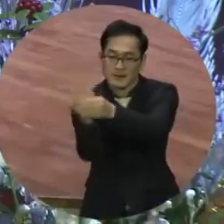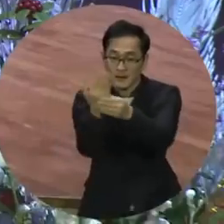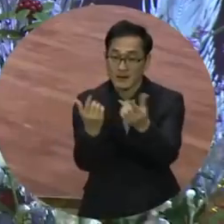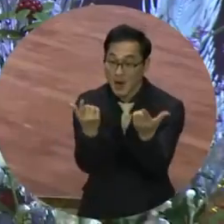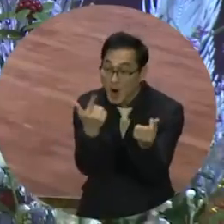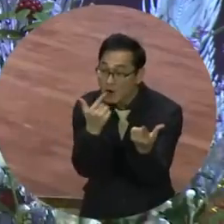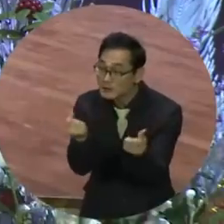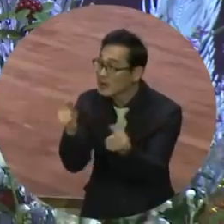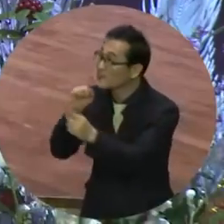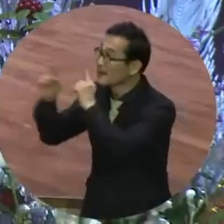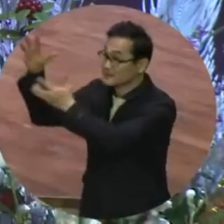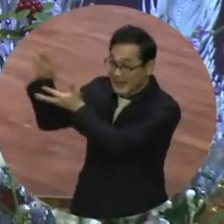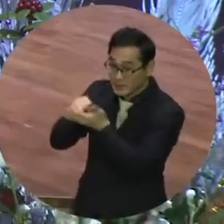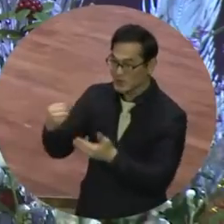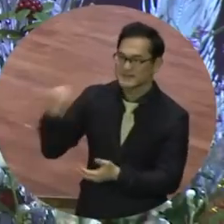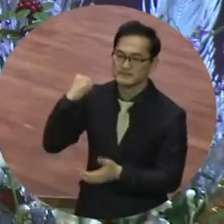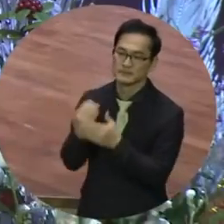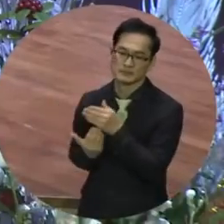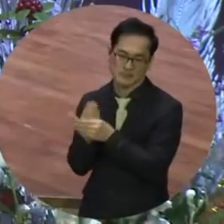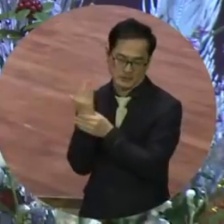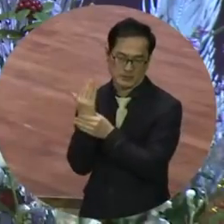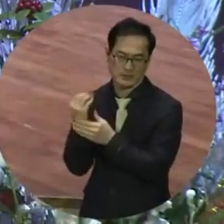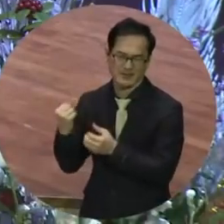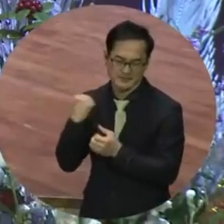힘을 얻게 된다.